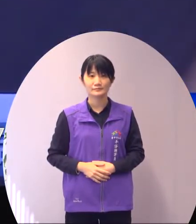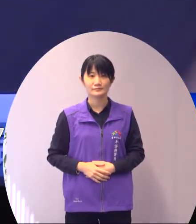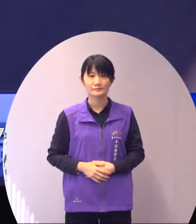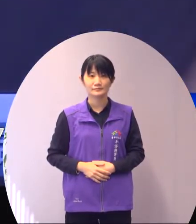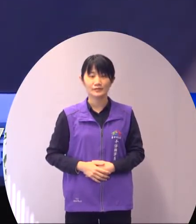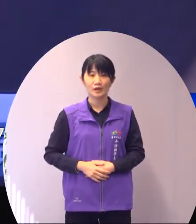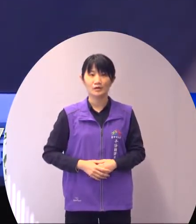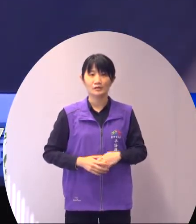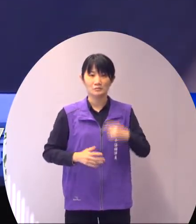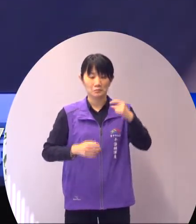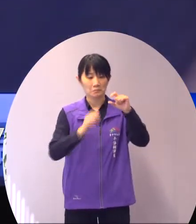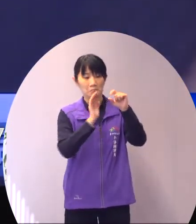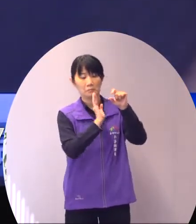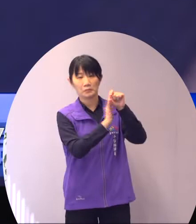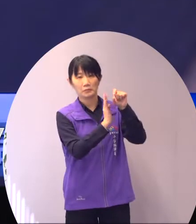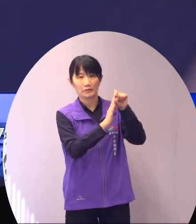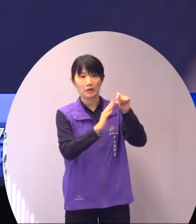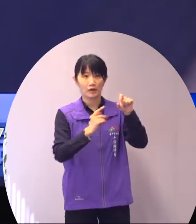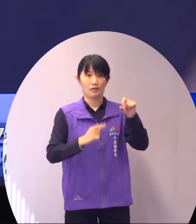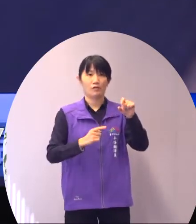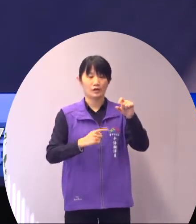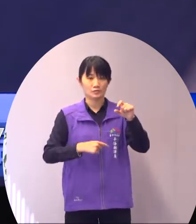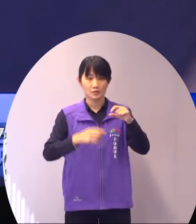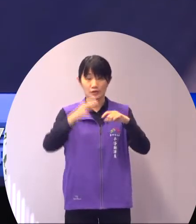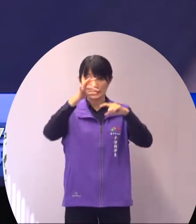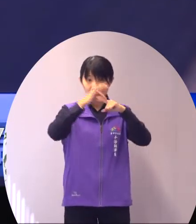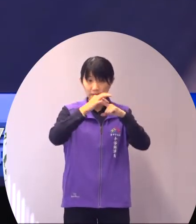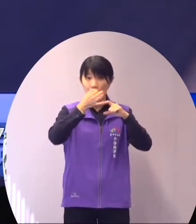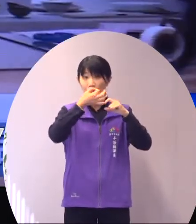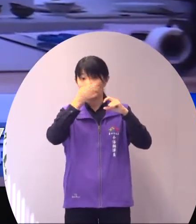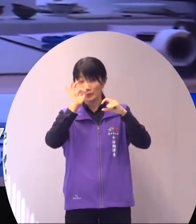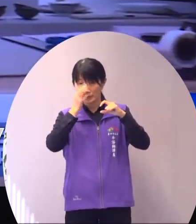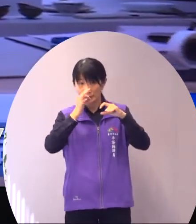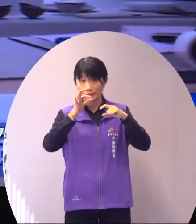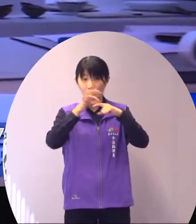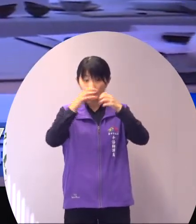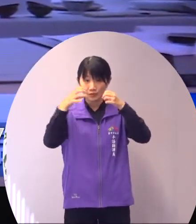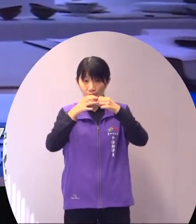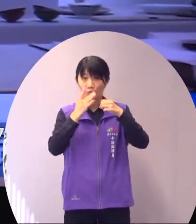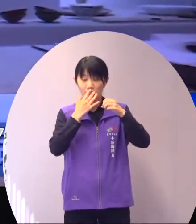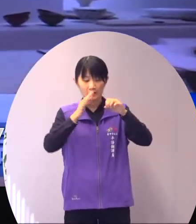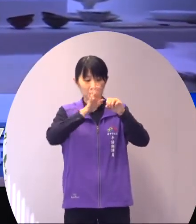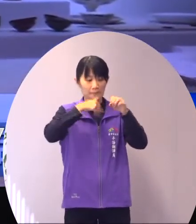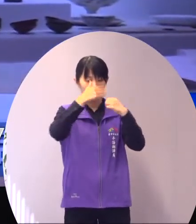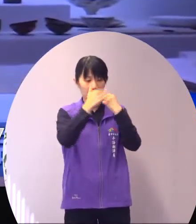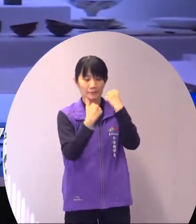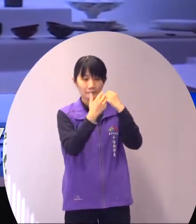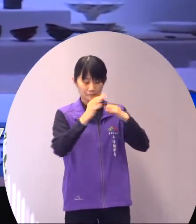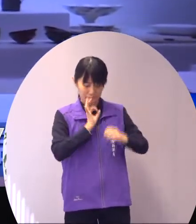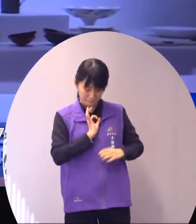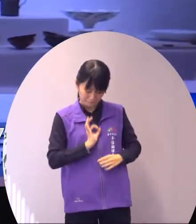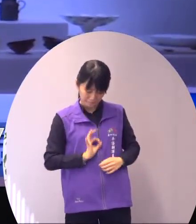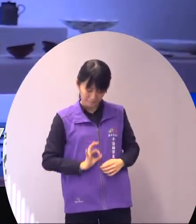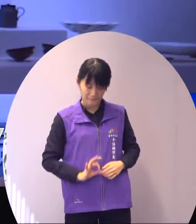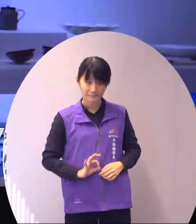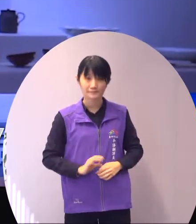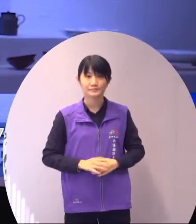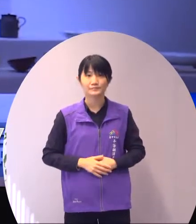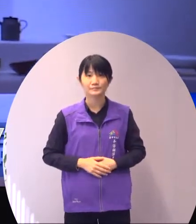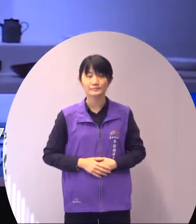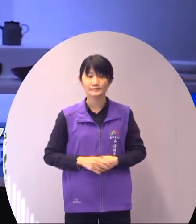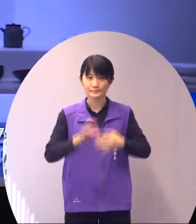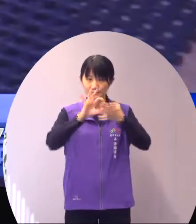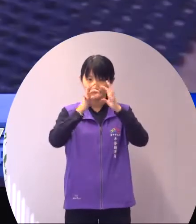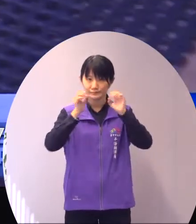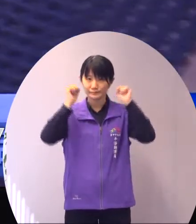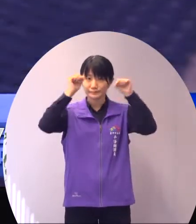面是一片黄铜，恰巧金银铜都有了。赖信佑以层层堆漆技术制作纽扣，中华奥会会徽下方